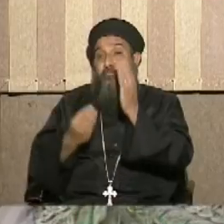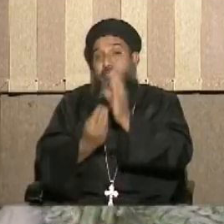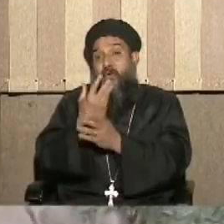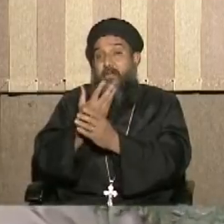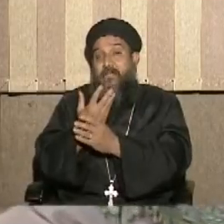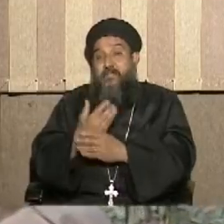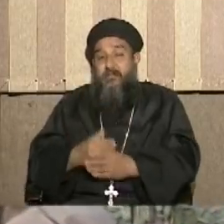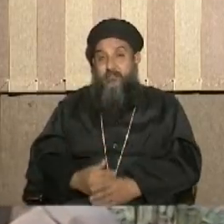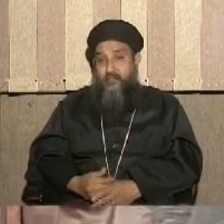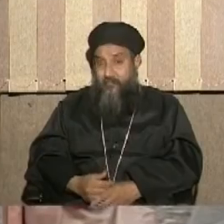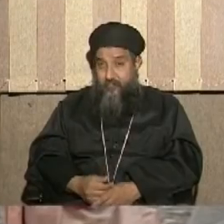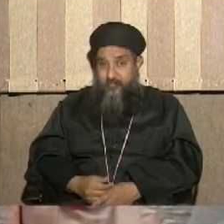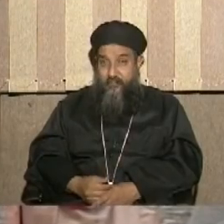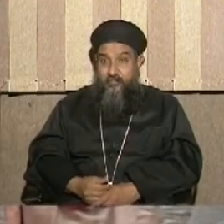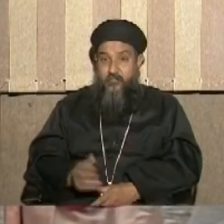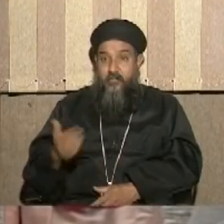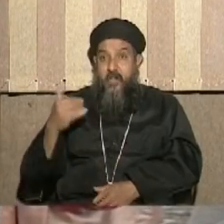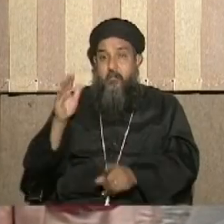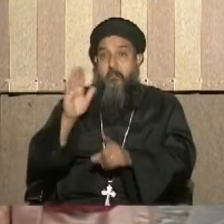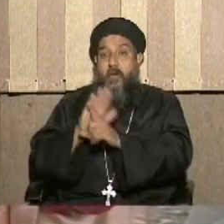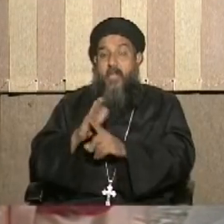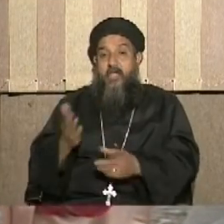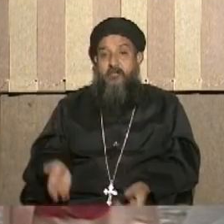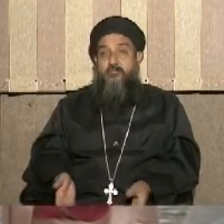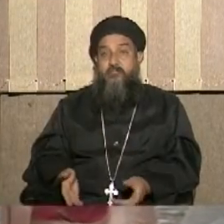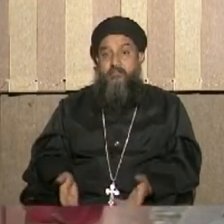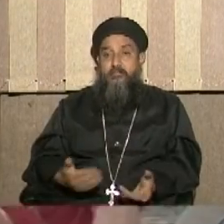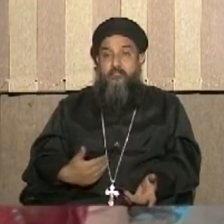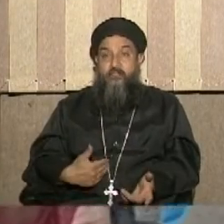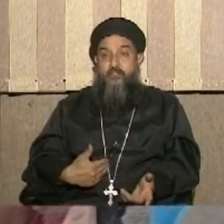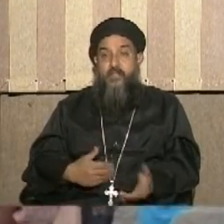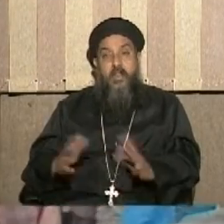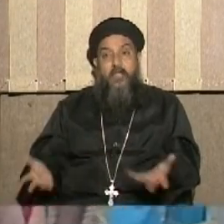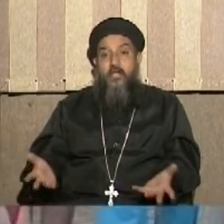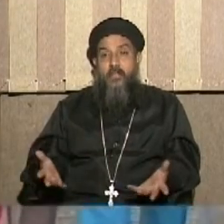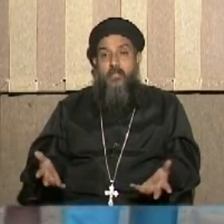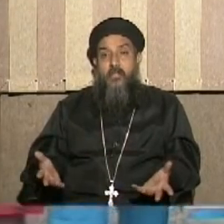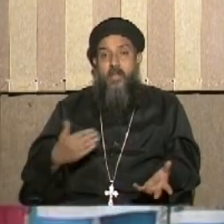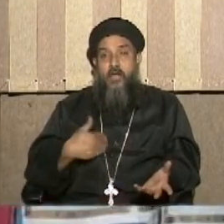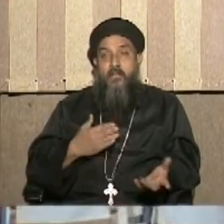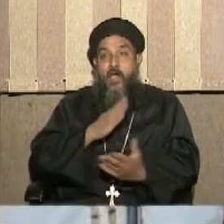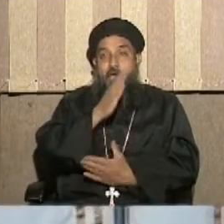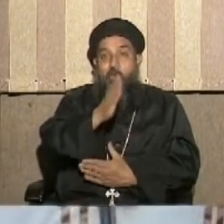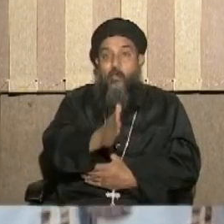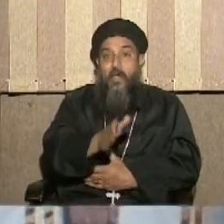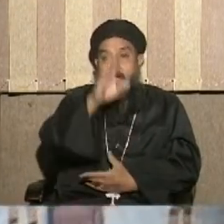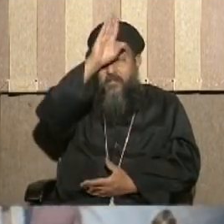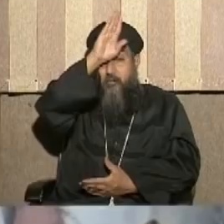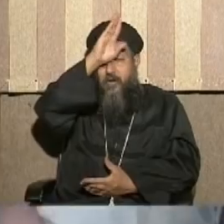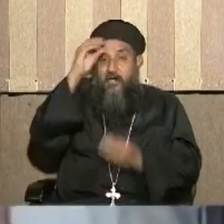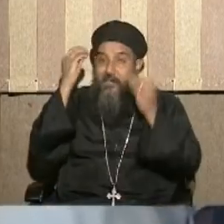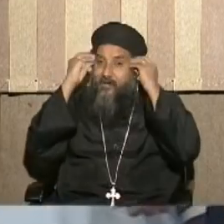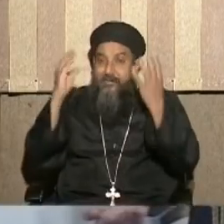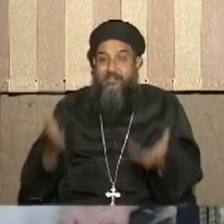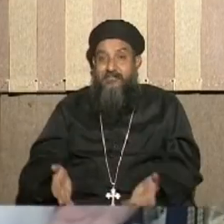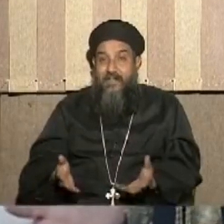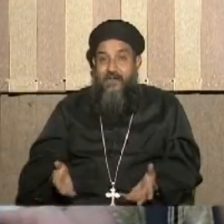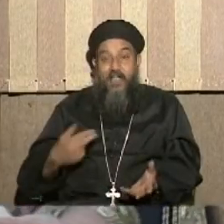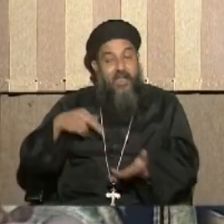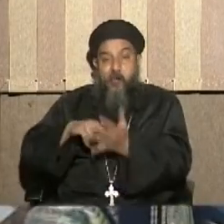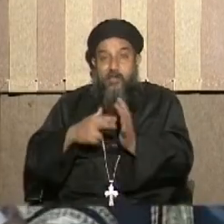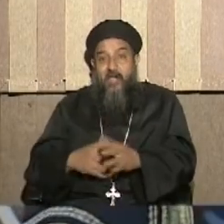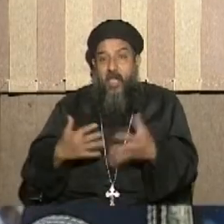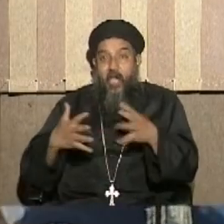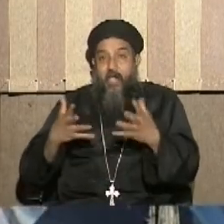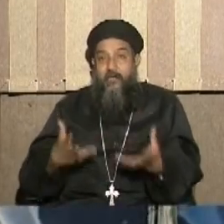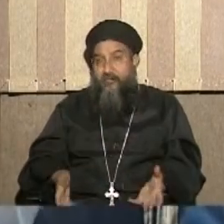معجزات. بس اسكت، هاتوهم ورايا على الإمبراطور. يا نهار مش فايت، الإمبراطور حتة واحدة؟ ليه يا مولاي؟